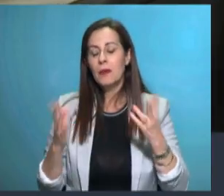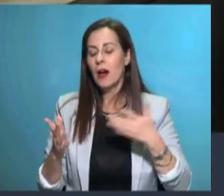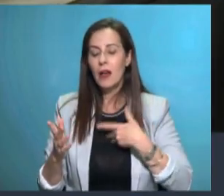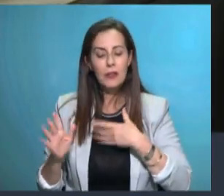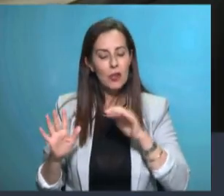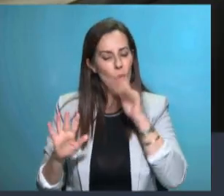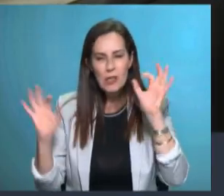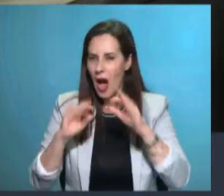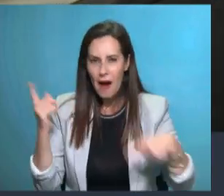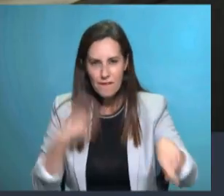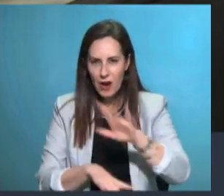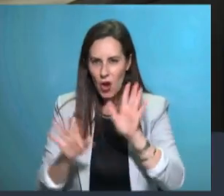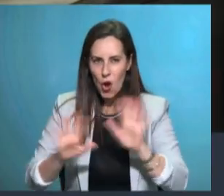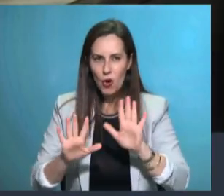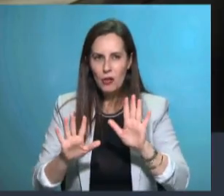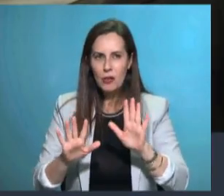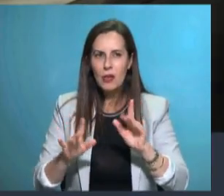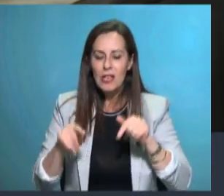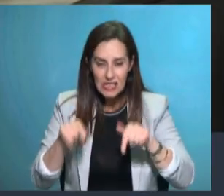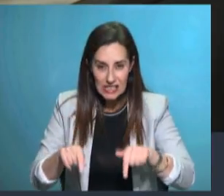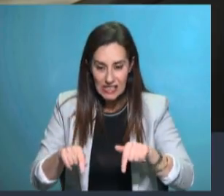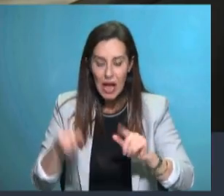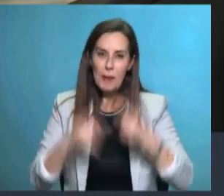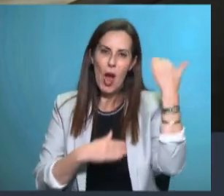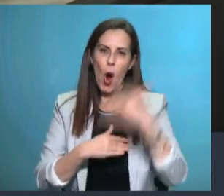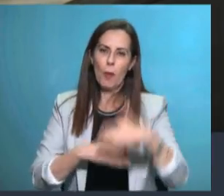לאף אחד שלא... שזה יהיה המקרה